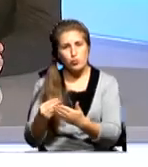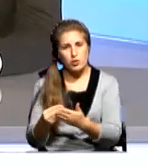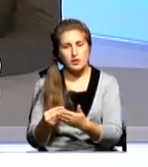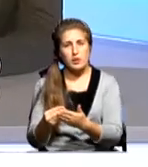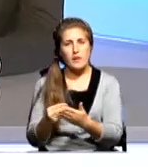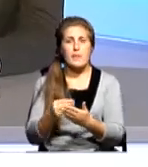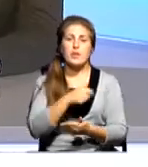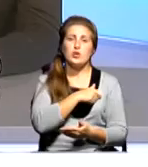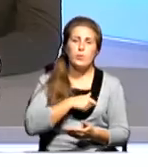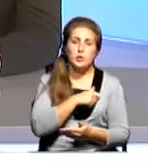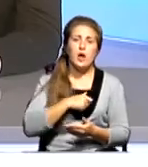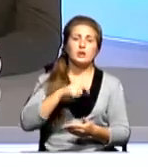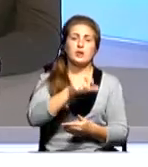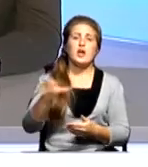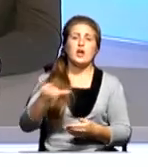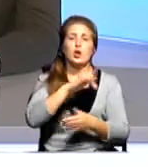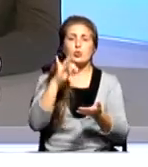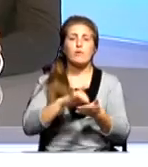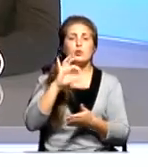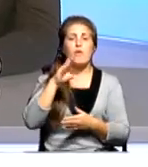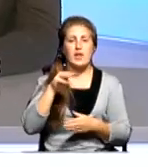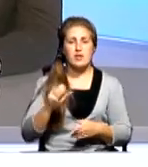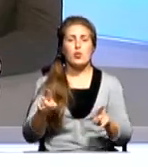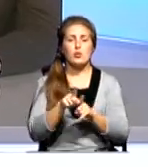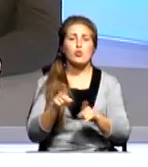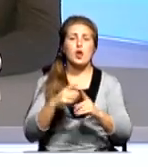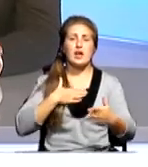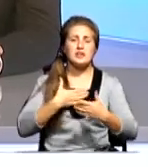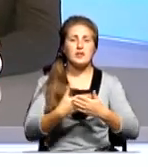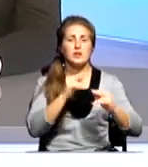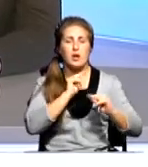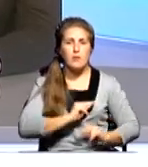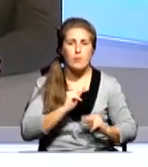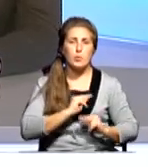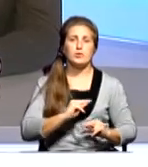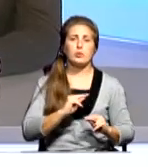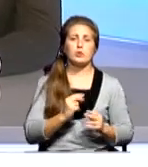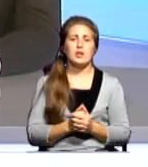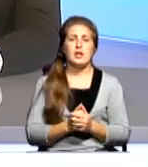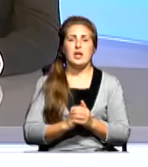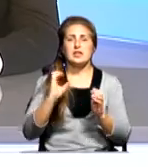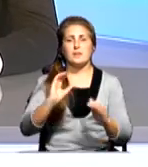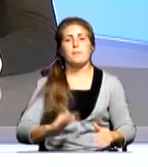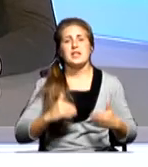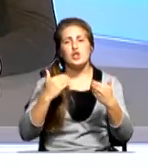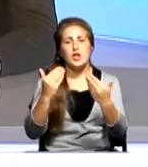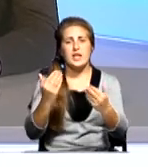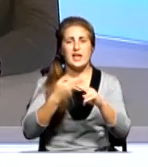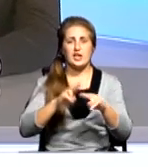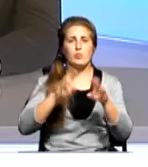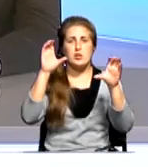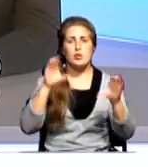депутаты городского совета тоже довольно активно работает с предложением и к этому